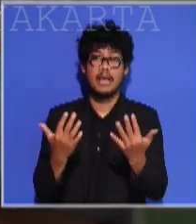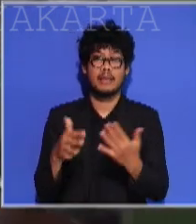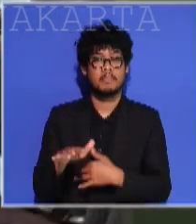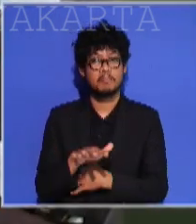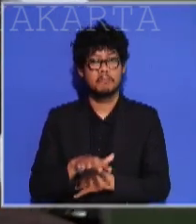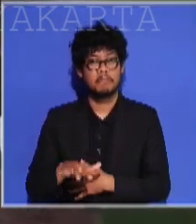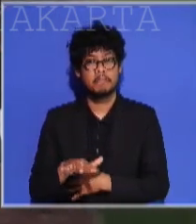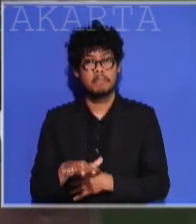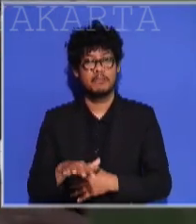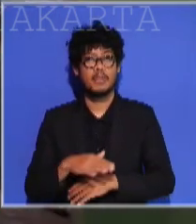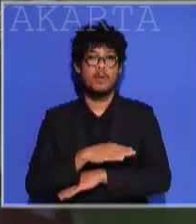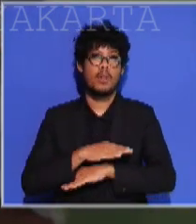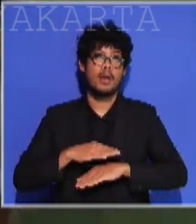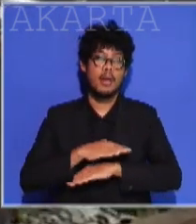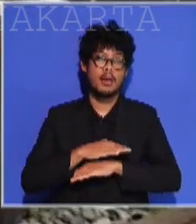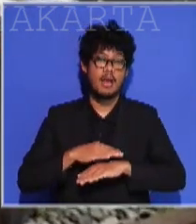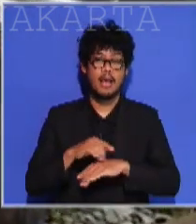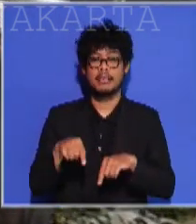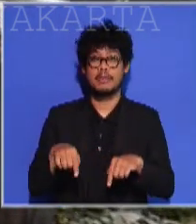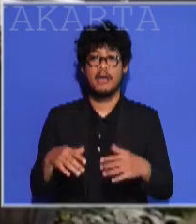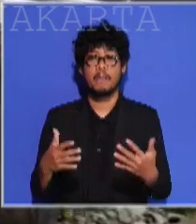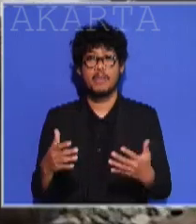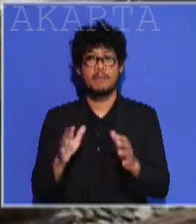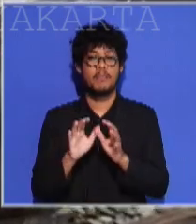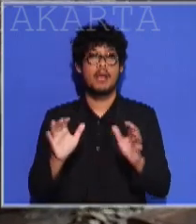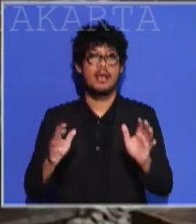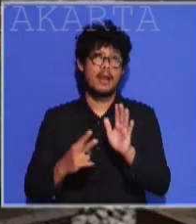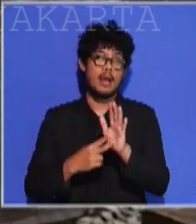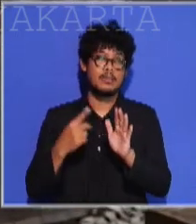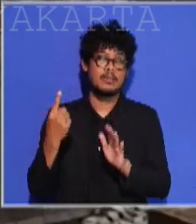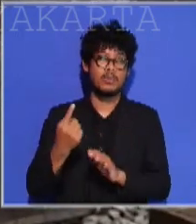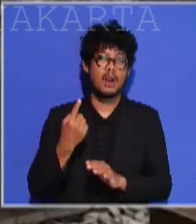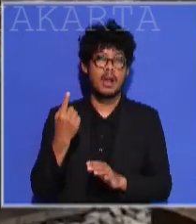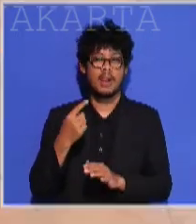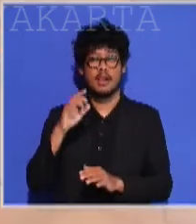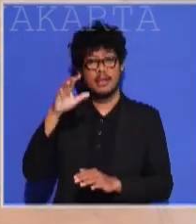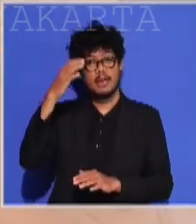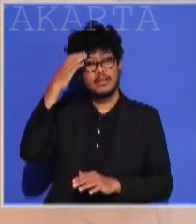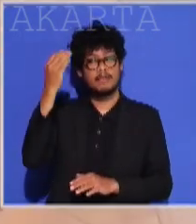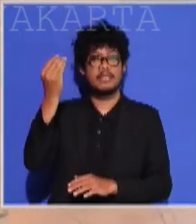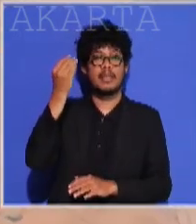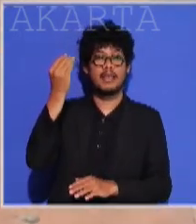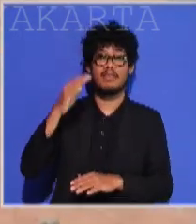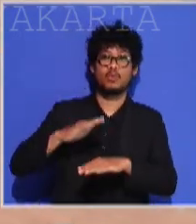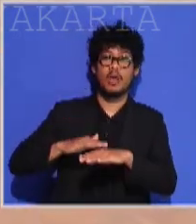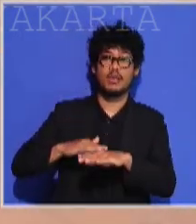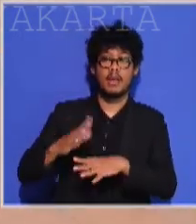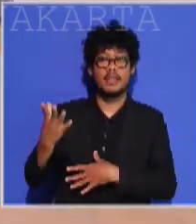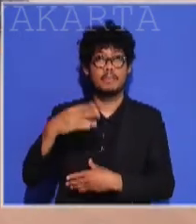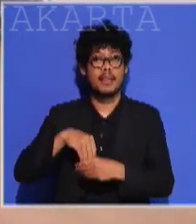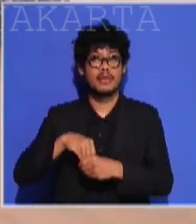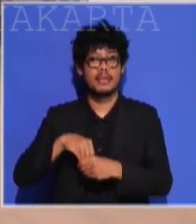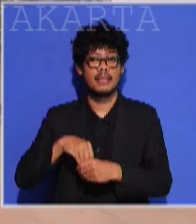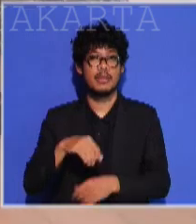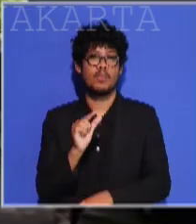olahraga terakbar di tanah air ini, pemerintah setempat melalui Dinas Pariwisata dan Budaya mengaku telah melibatkan para pelaku